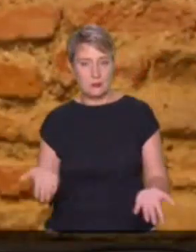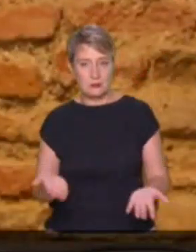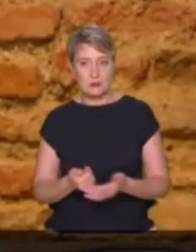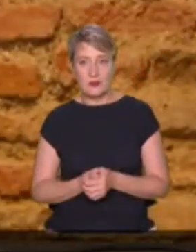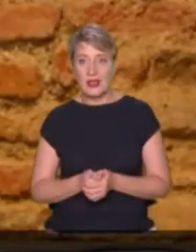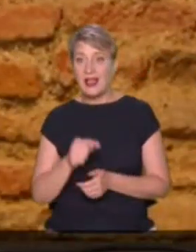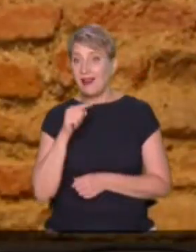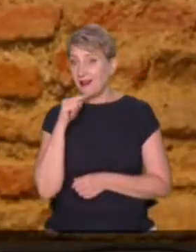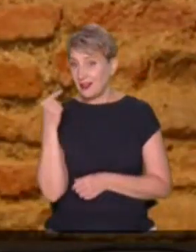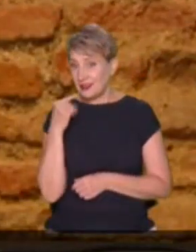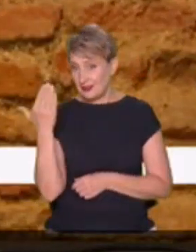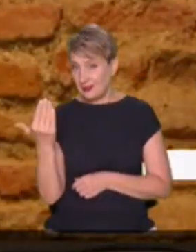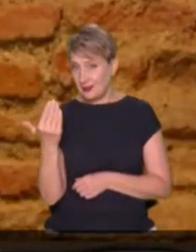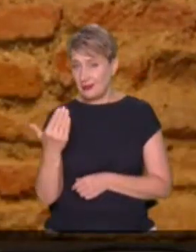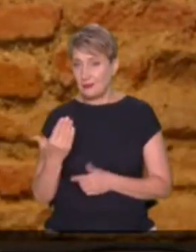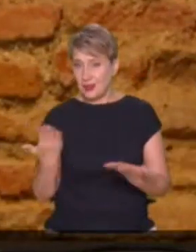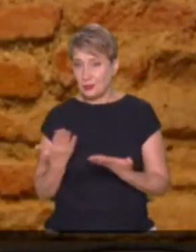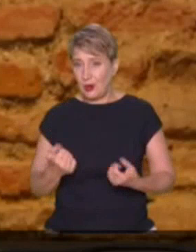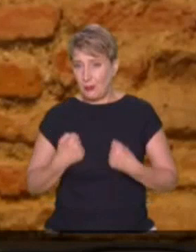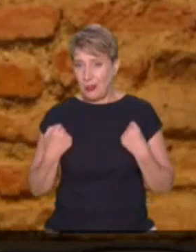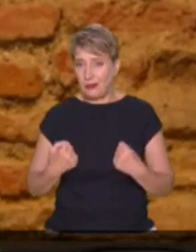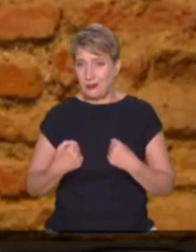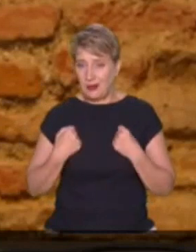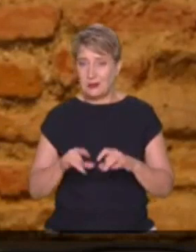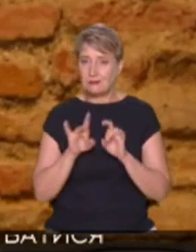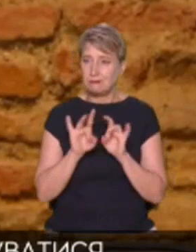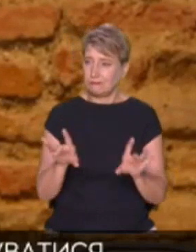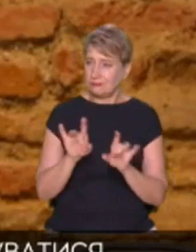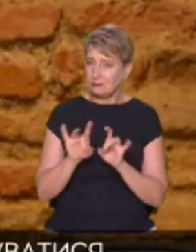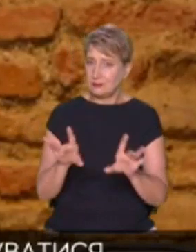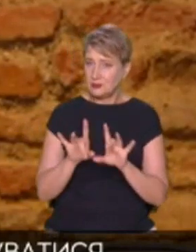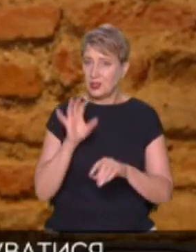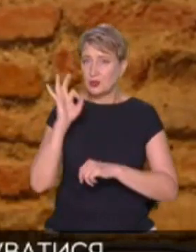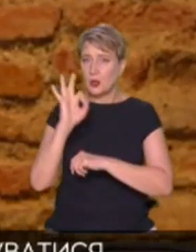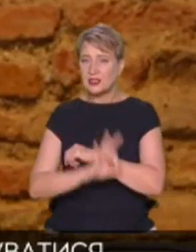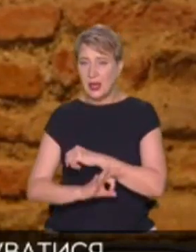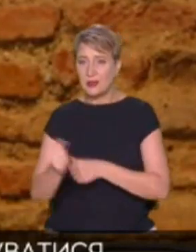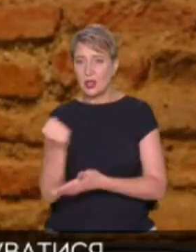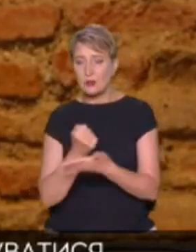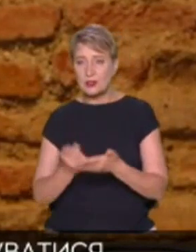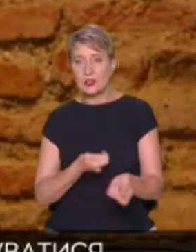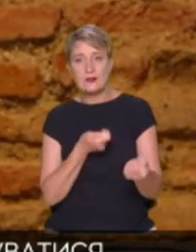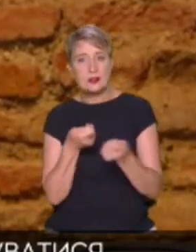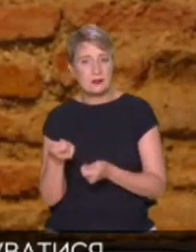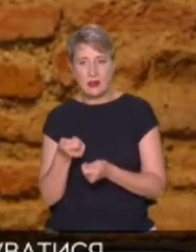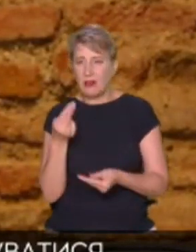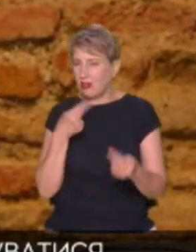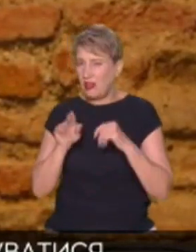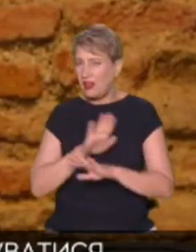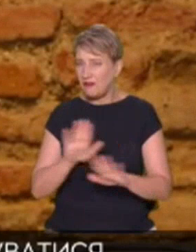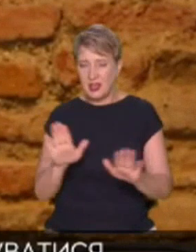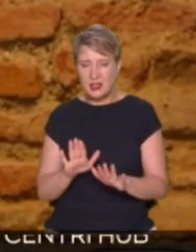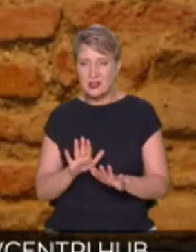Проросійські телеграм-канали, які намагаються зробити образ, що западне оружие, поставлене в Україні, воно неефективне,